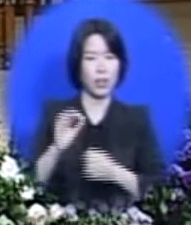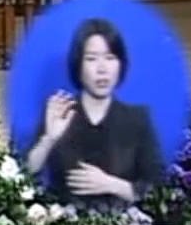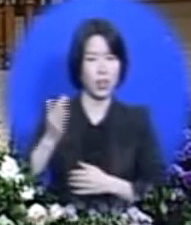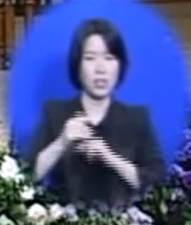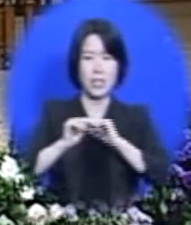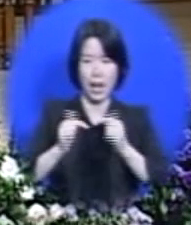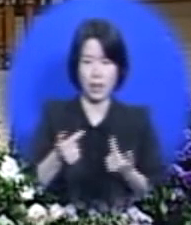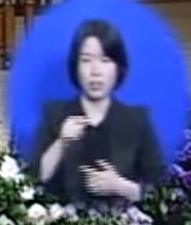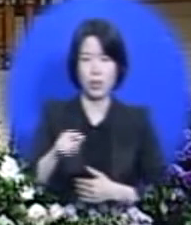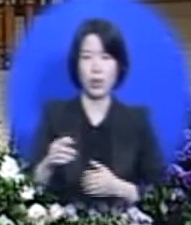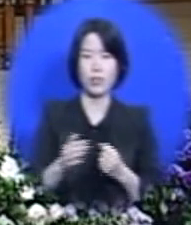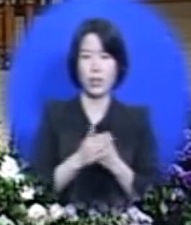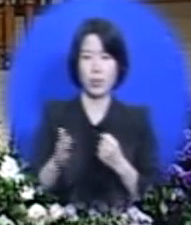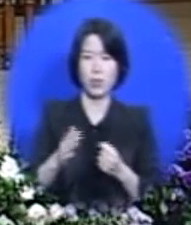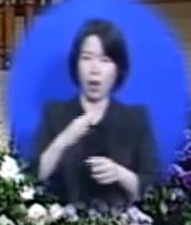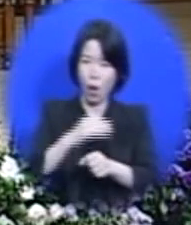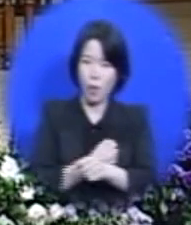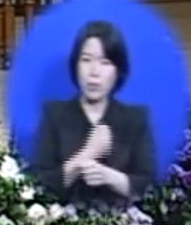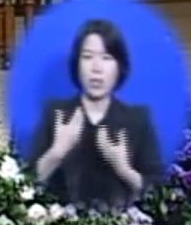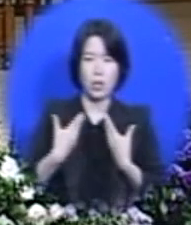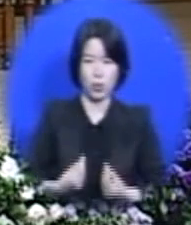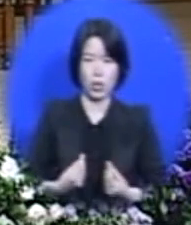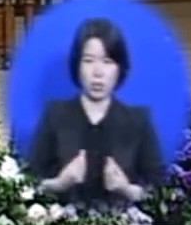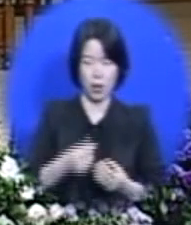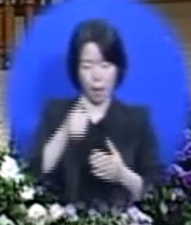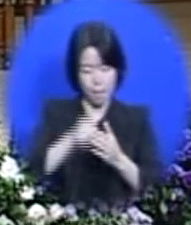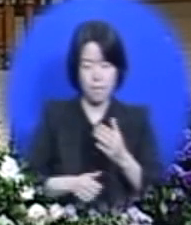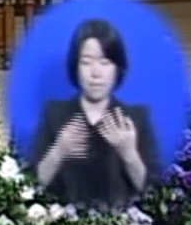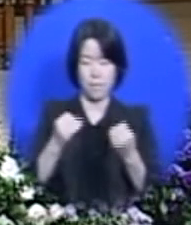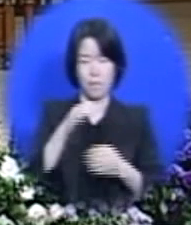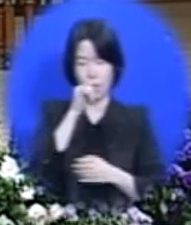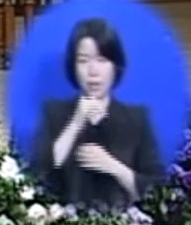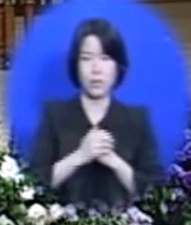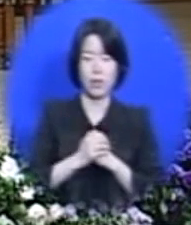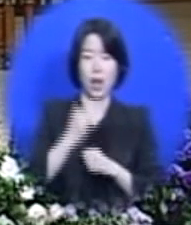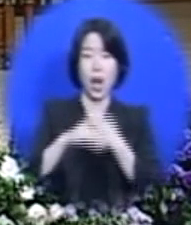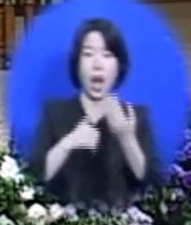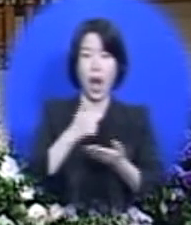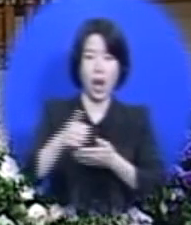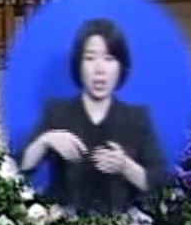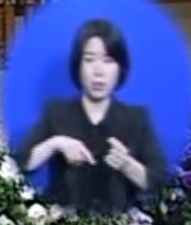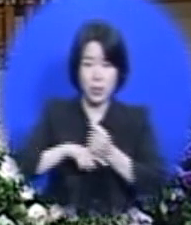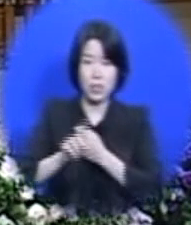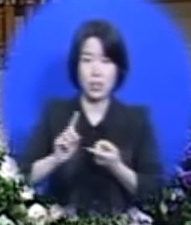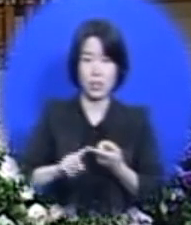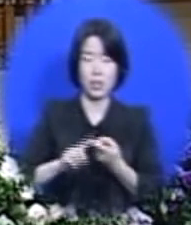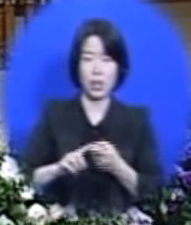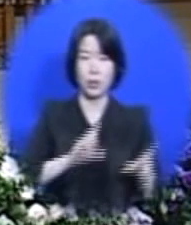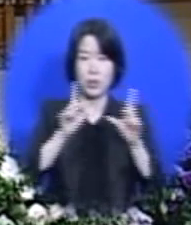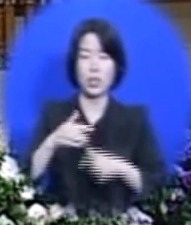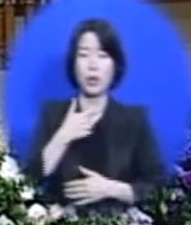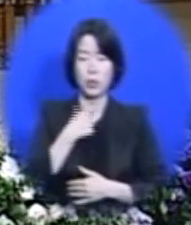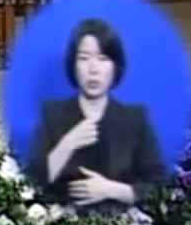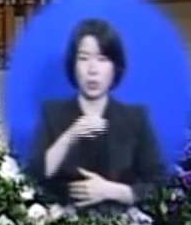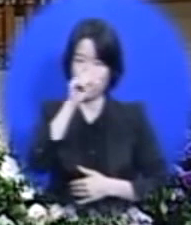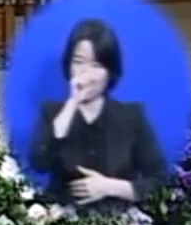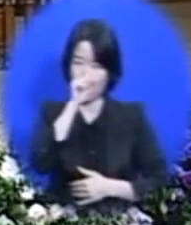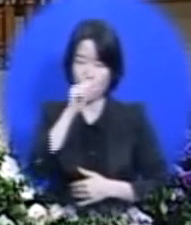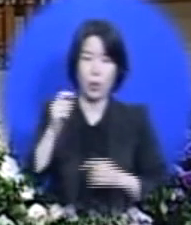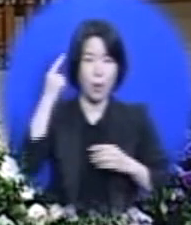때문에 엄청난 좌절에 빠졌었습니다. 하나님 뜻대로 하고 싶고 또 좋은 목사가 되고